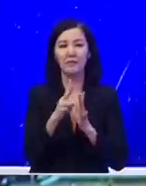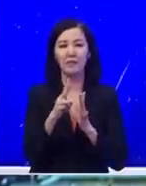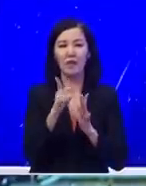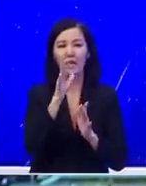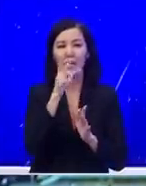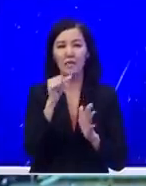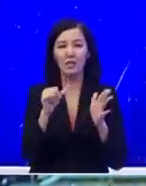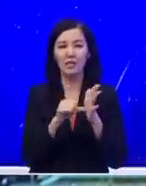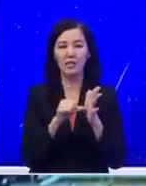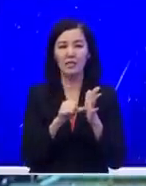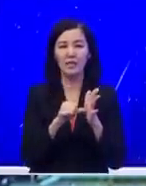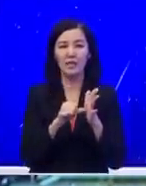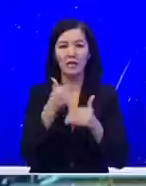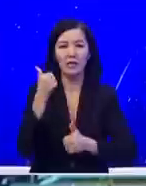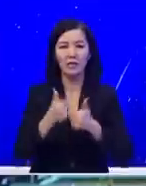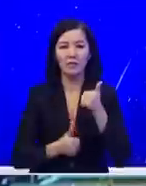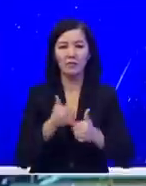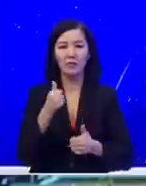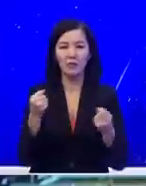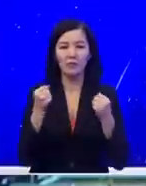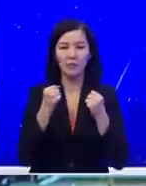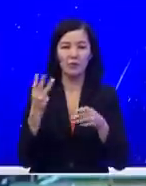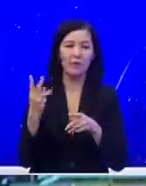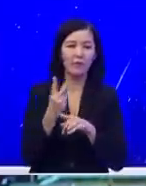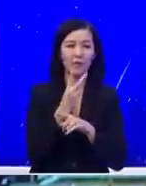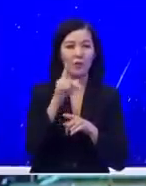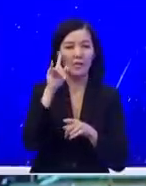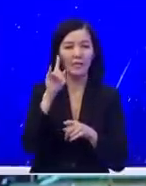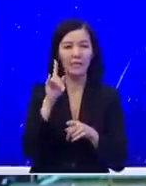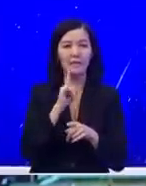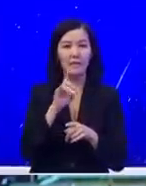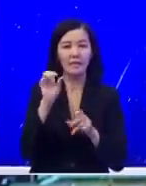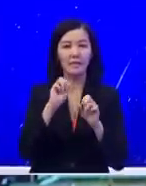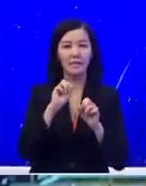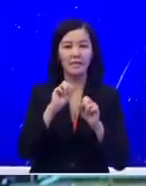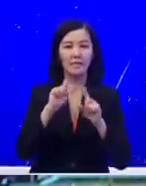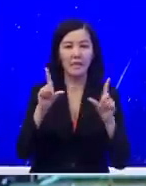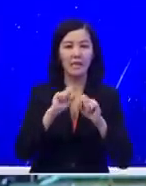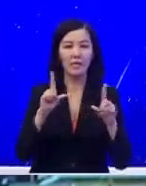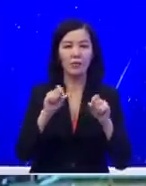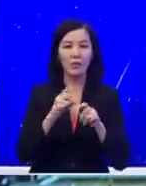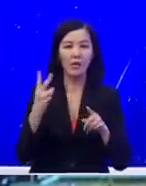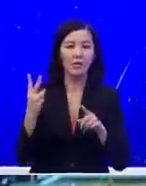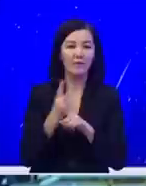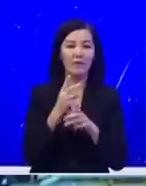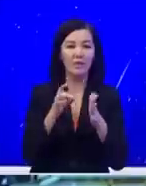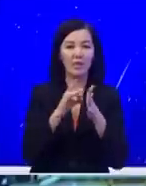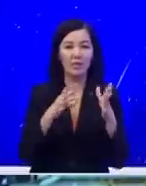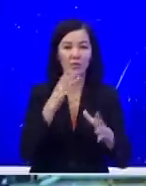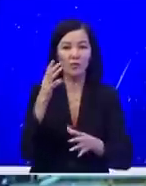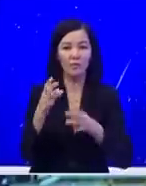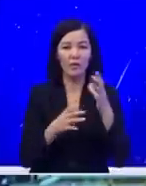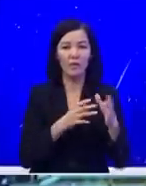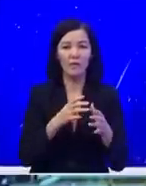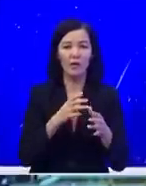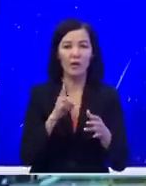Шестидесятидвухлетний шестикратный чемпион мира по гиревому спорту и второй в Казахстане обладатель золотой гири, дважды установивший мировой рекорд среди ветеранов,